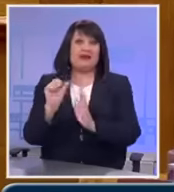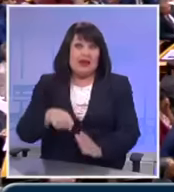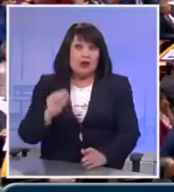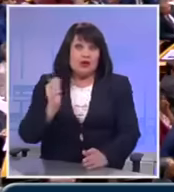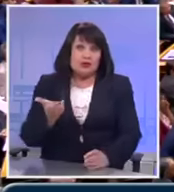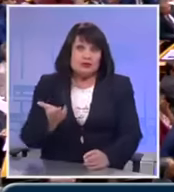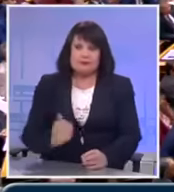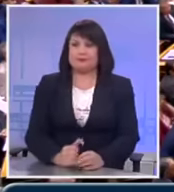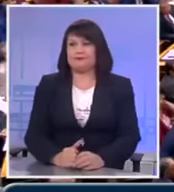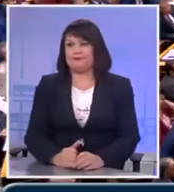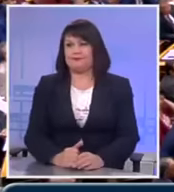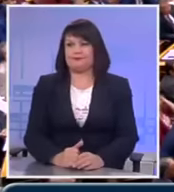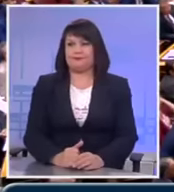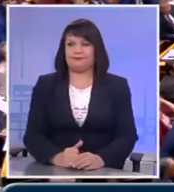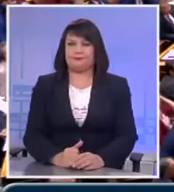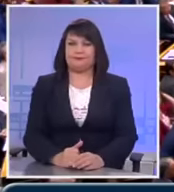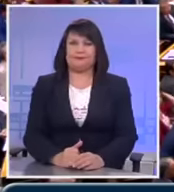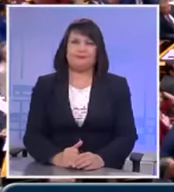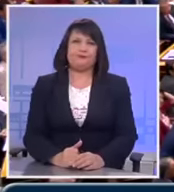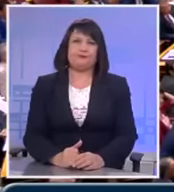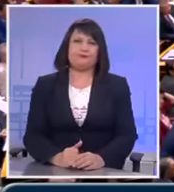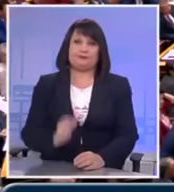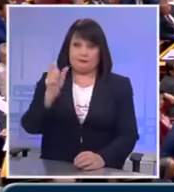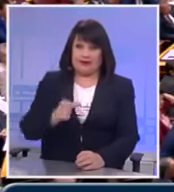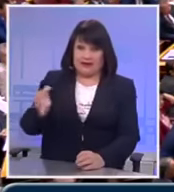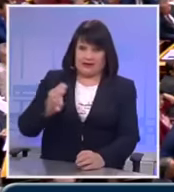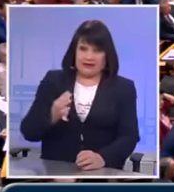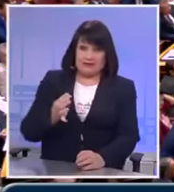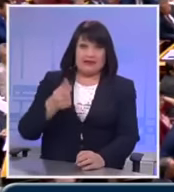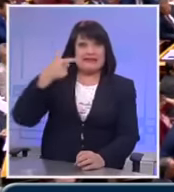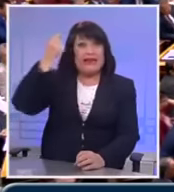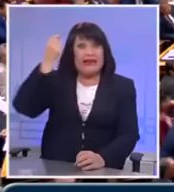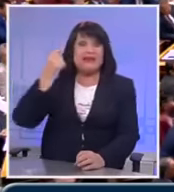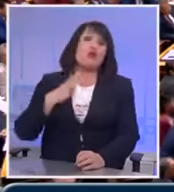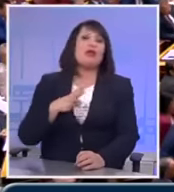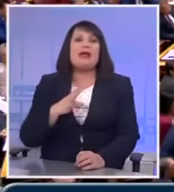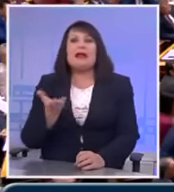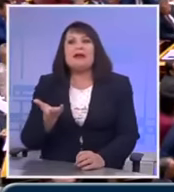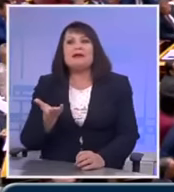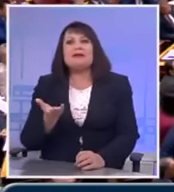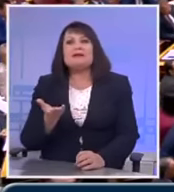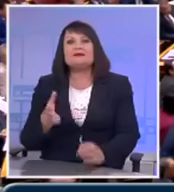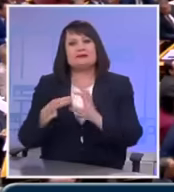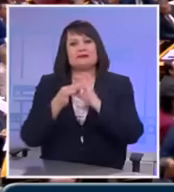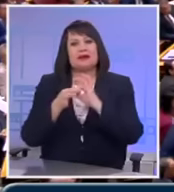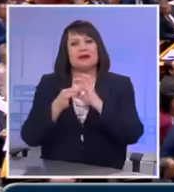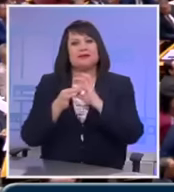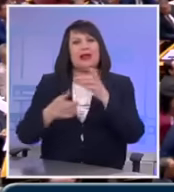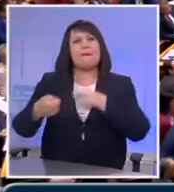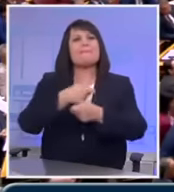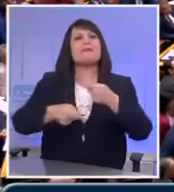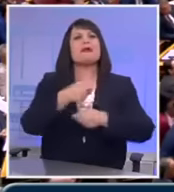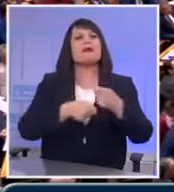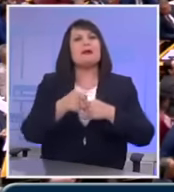οπτική μας είπατε πως θέλετε λύκεια που να συνεργάζονται με